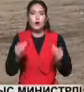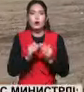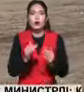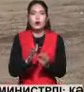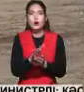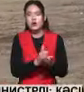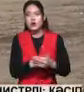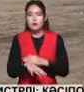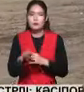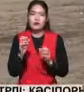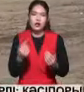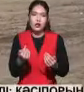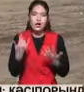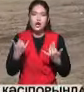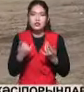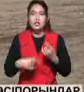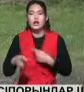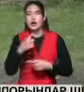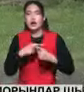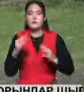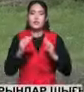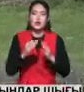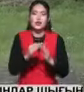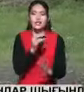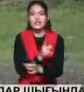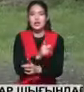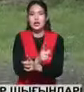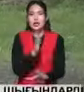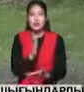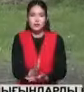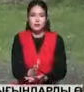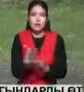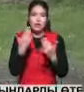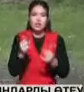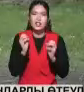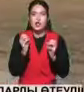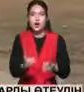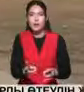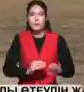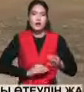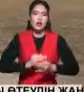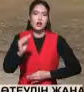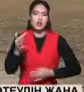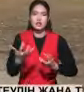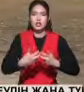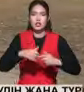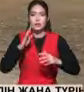кетуіне болады. Бірақ бұл жерге қайтадан үй салуға тыйым салынған. Өйткені тасқын қаупі жоғары аумақ болып саналады. Ал ауылда